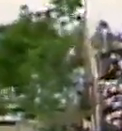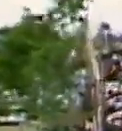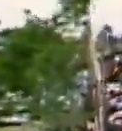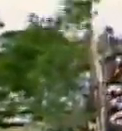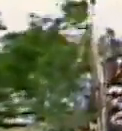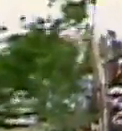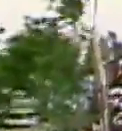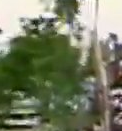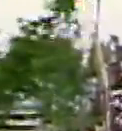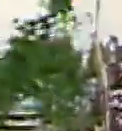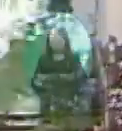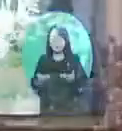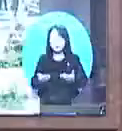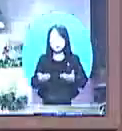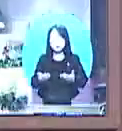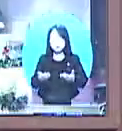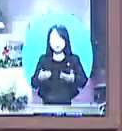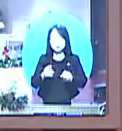있는 곳에서